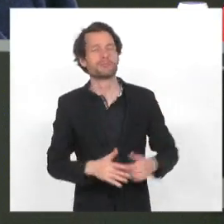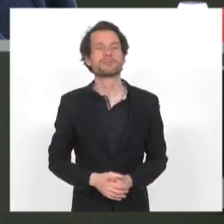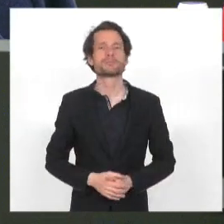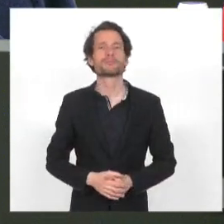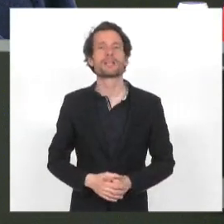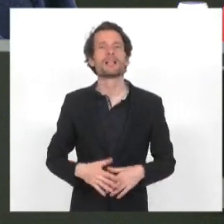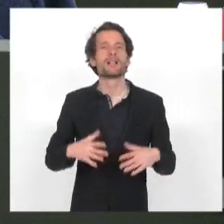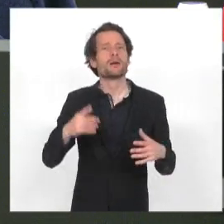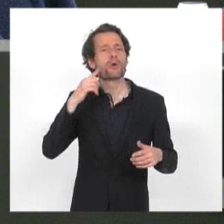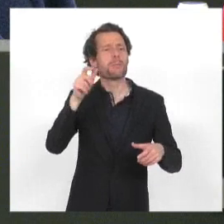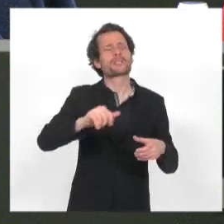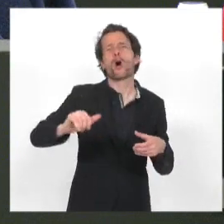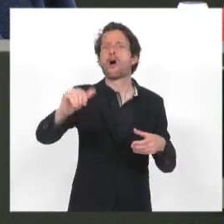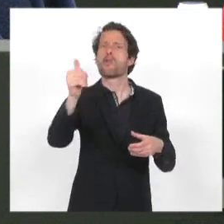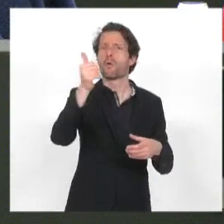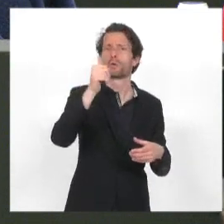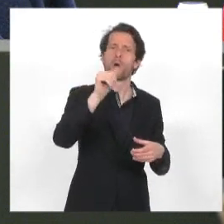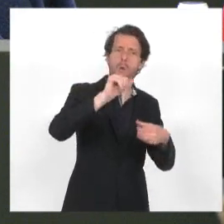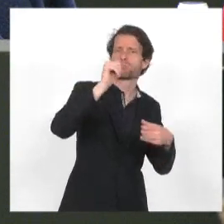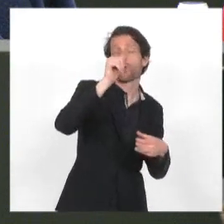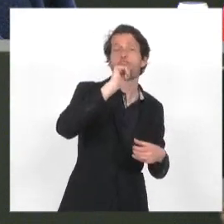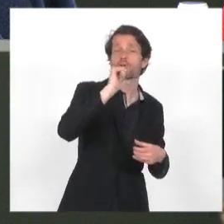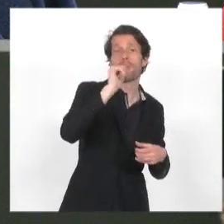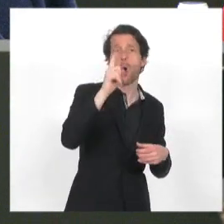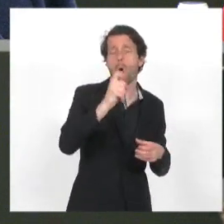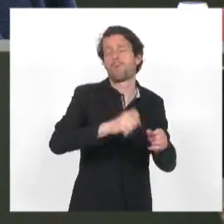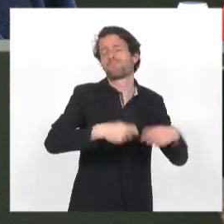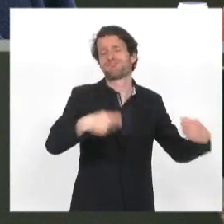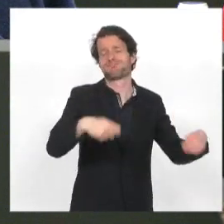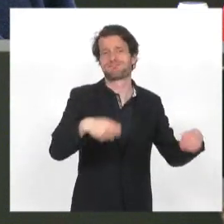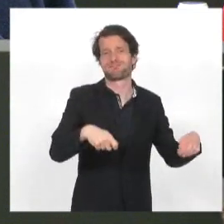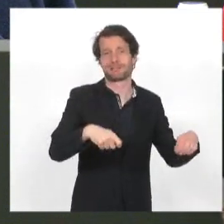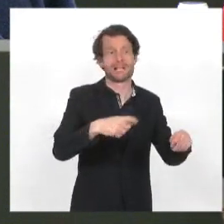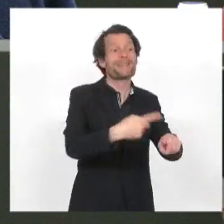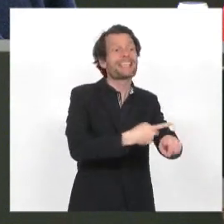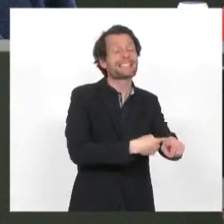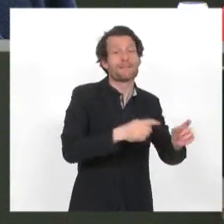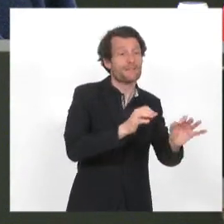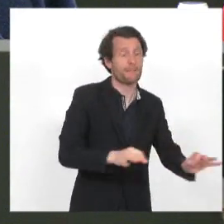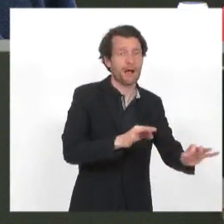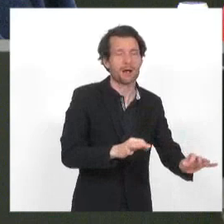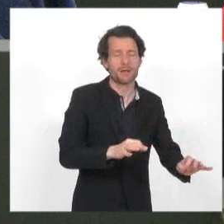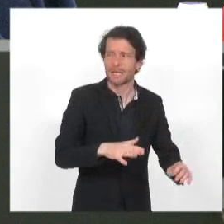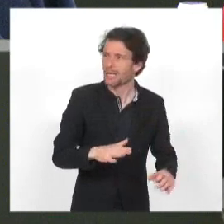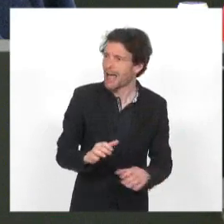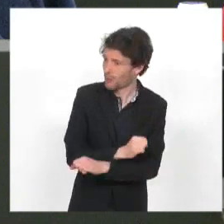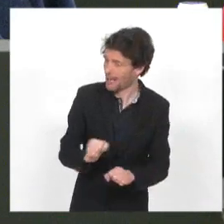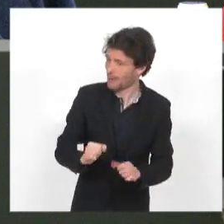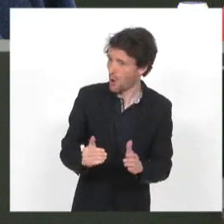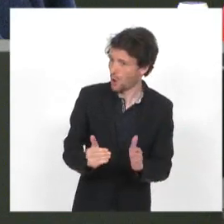du tarif pour les gros consommateurs, c'est très bien, mais on est en 2023, c'est le minimum et en fait, c'est fou que ça existe encore